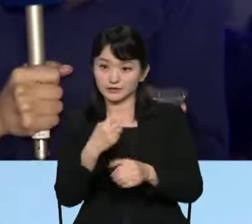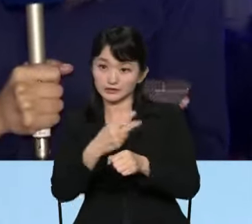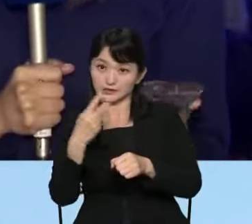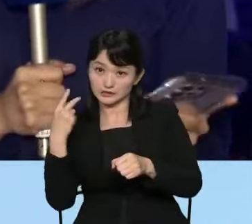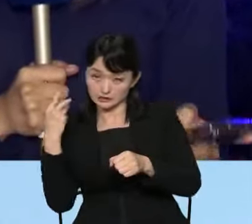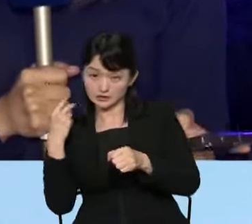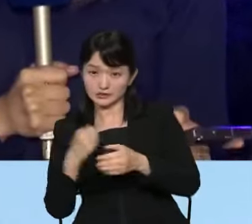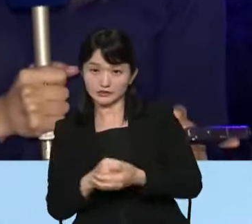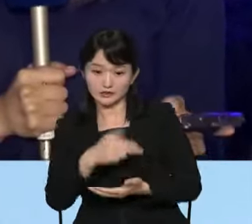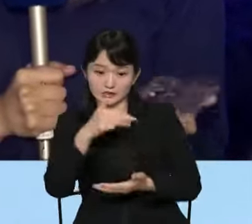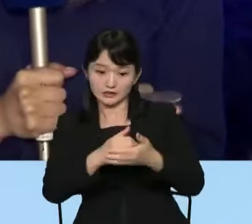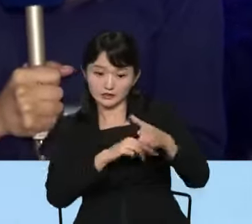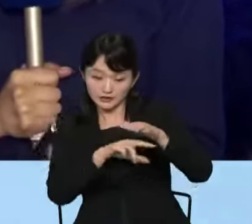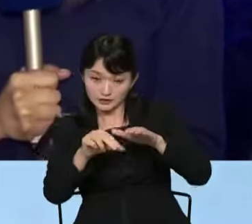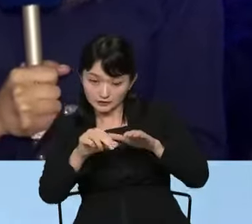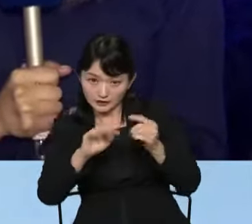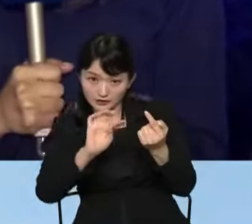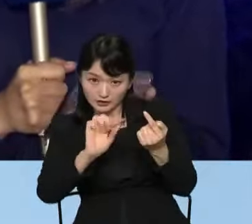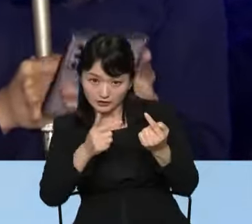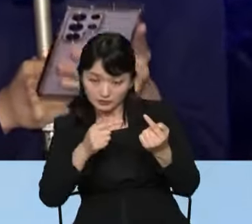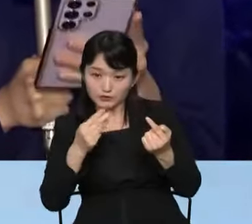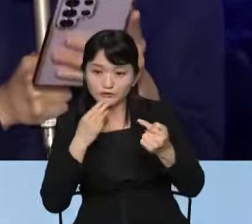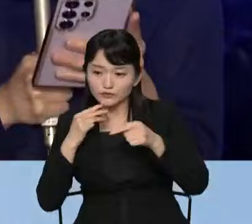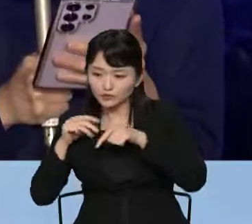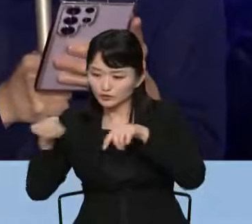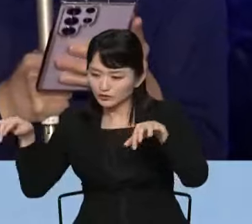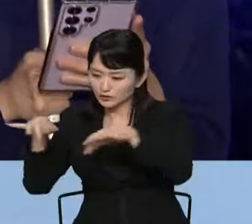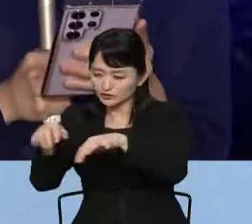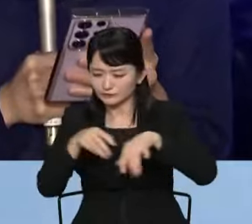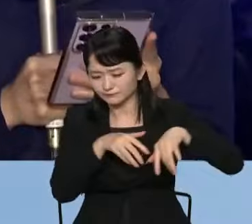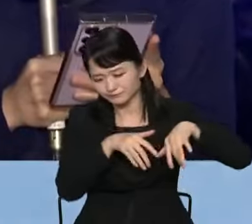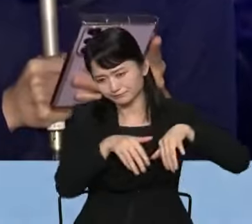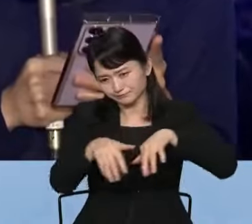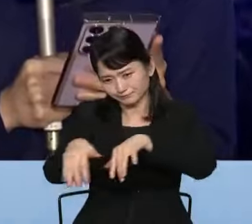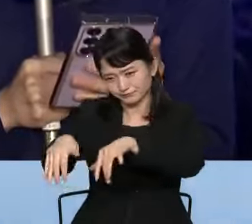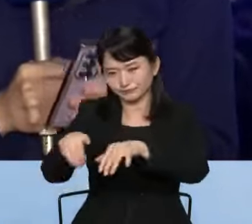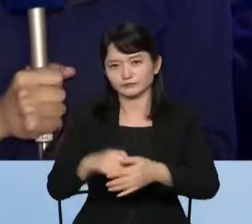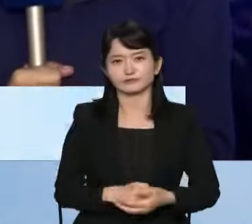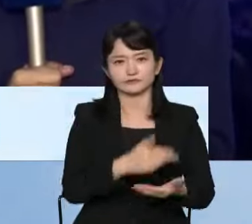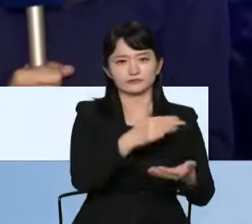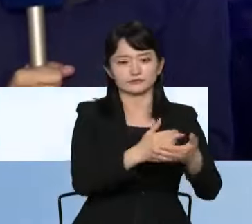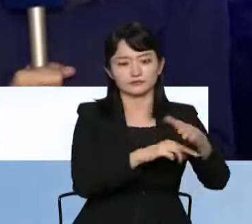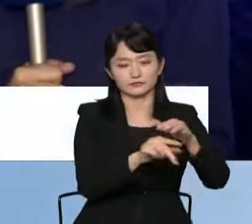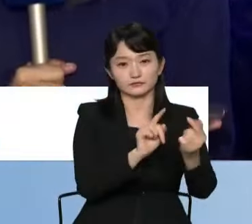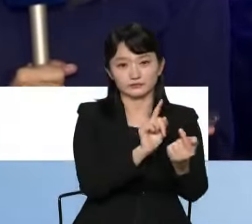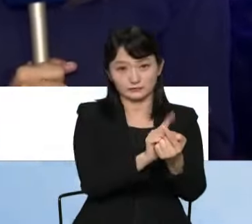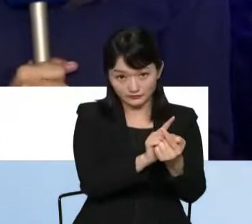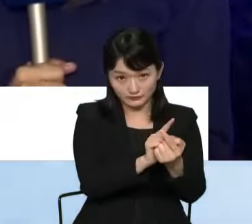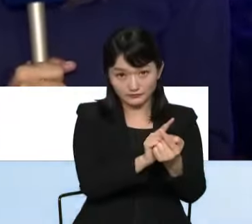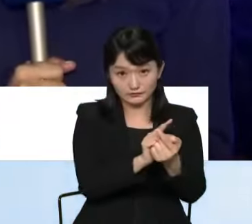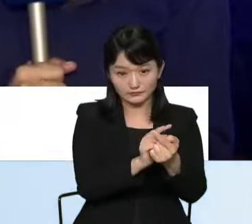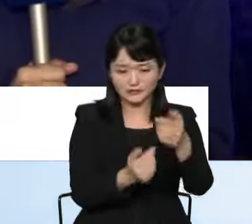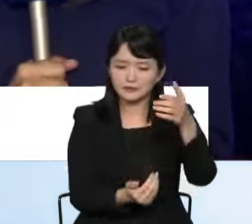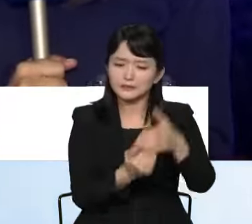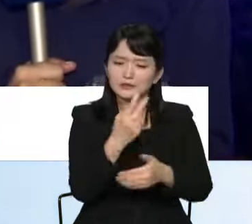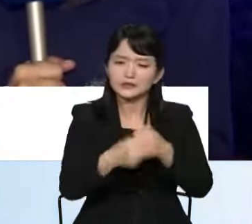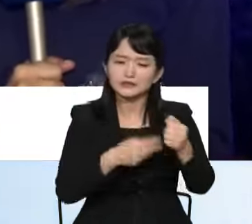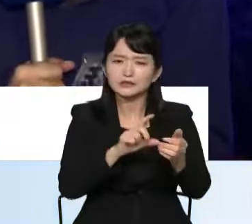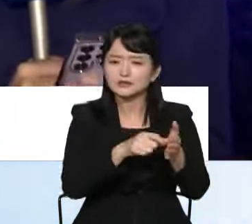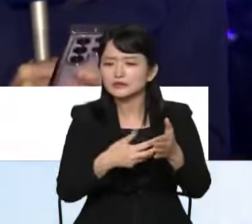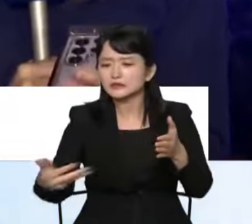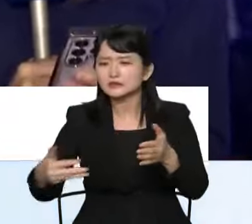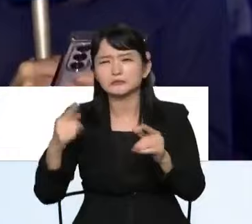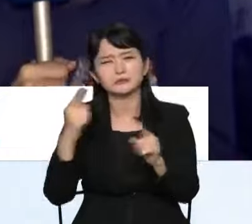1번 출구 앞 골목부터 서울 광장까지 행진을 했습니다. 이태원역에서 만난 유가족들은 사고 2년이 지났지만 바뀐 게